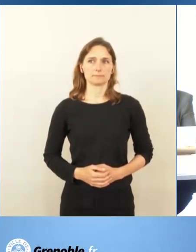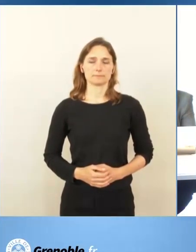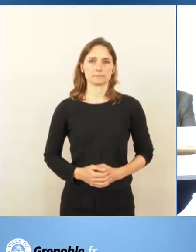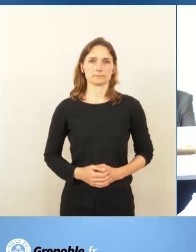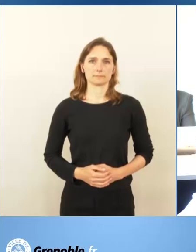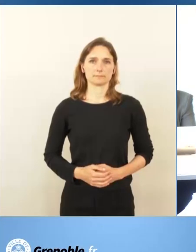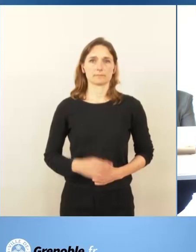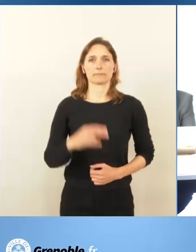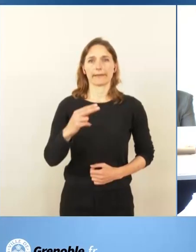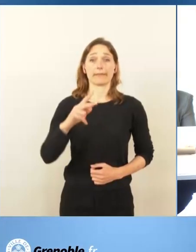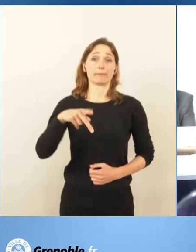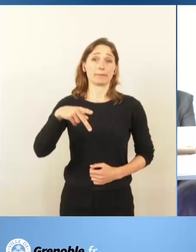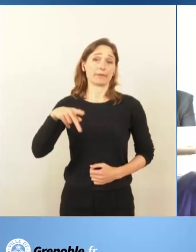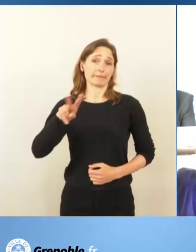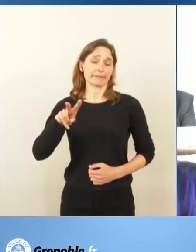MPP